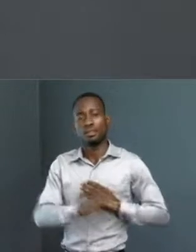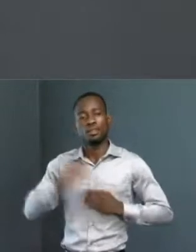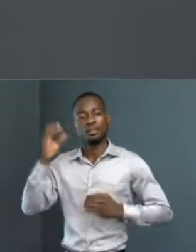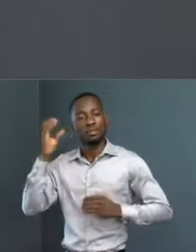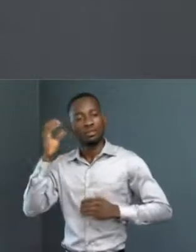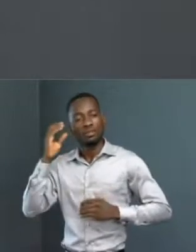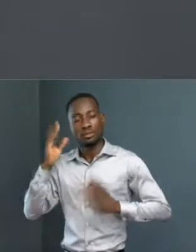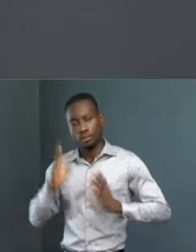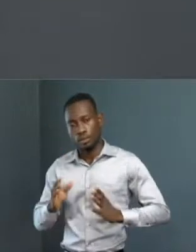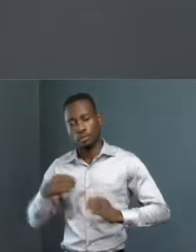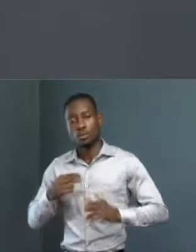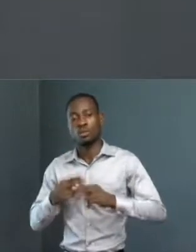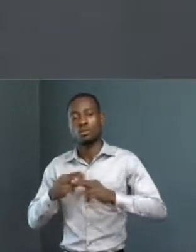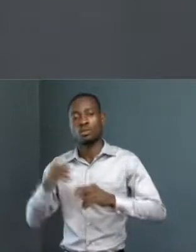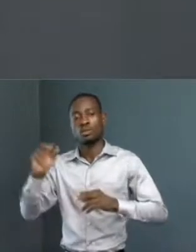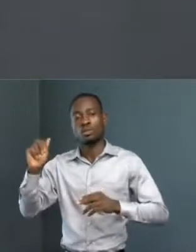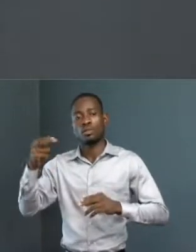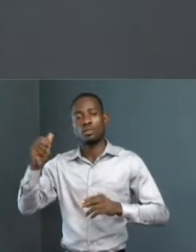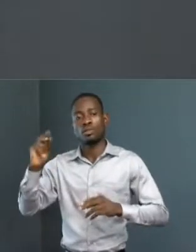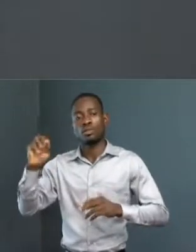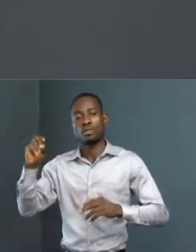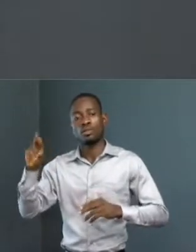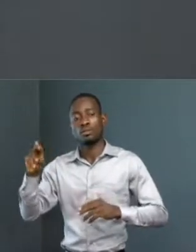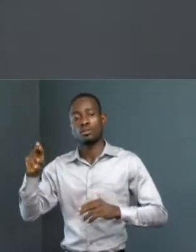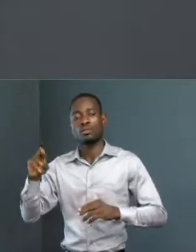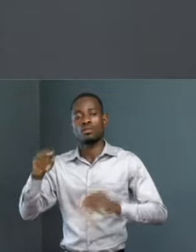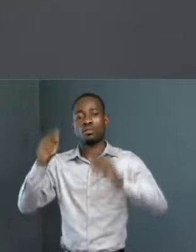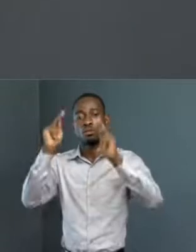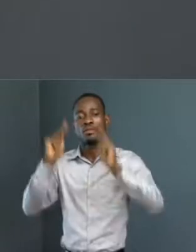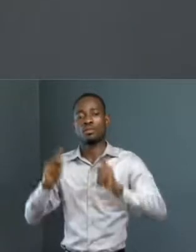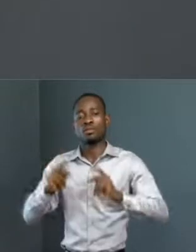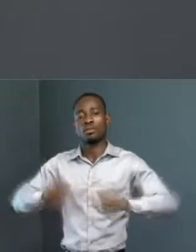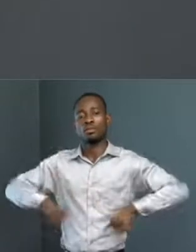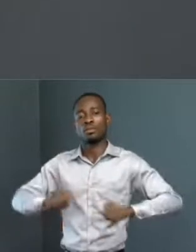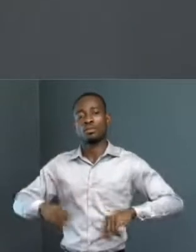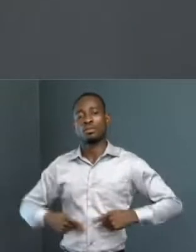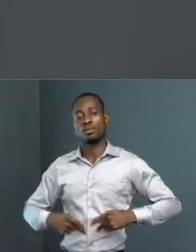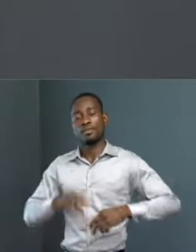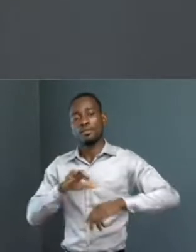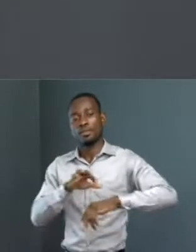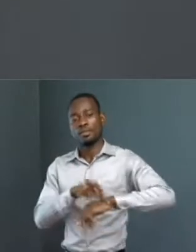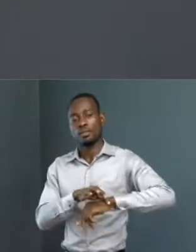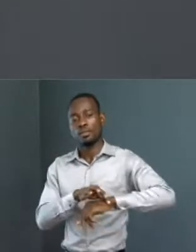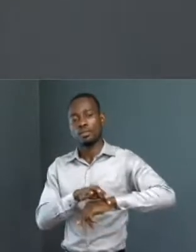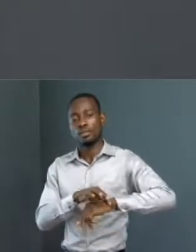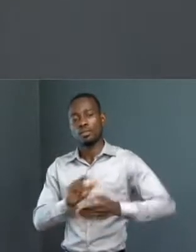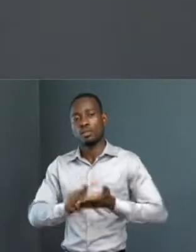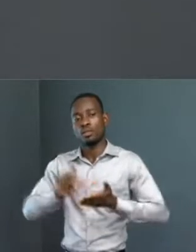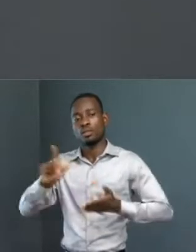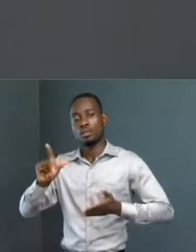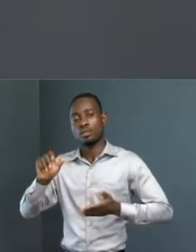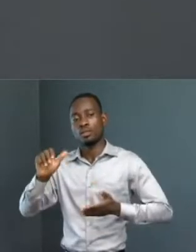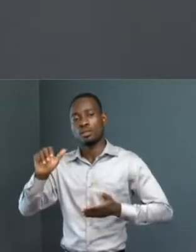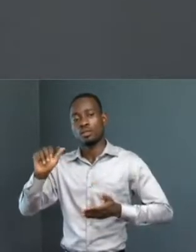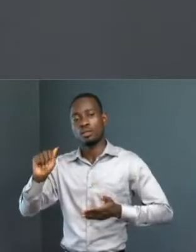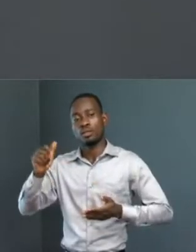me nomme Ramanou Aminou, professeur des sciences de la vie et de la terre au lycée